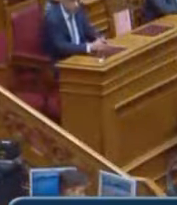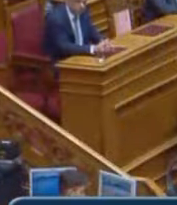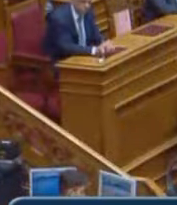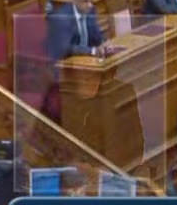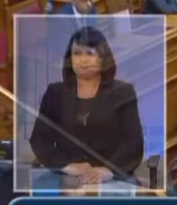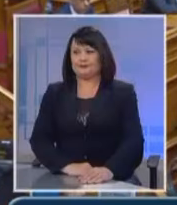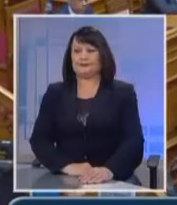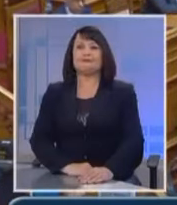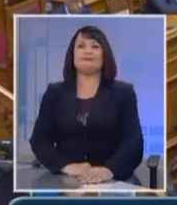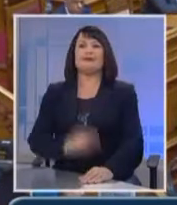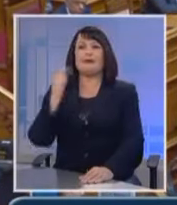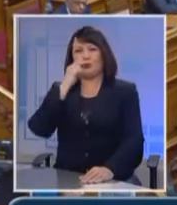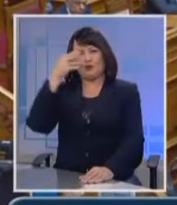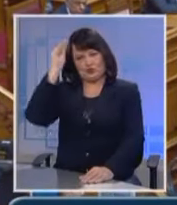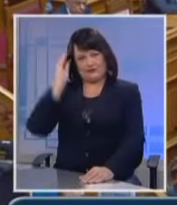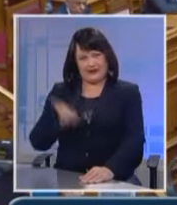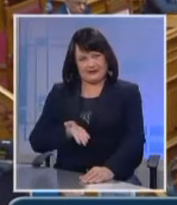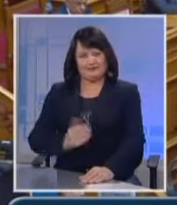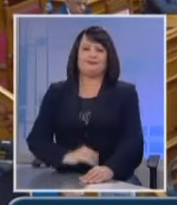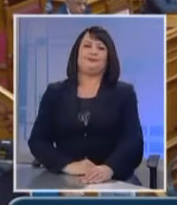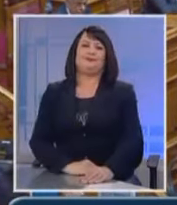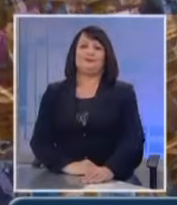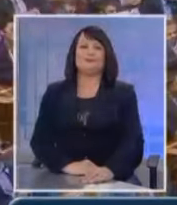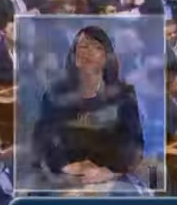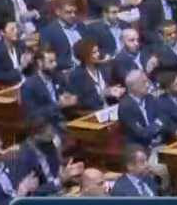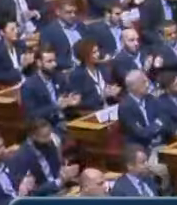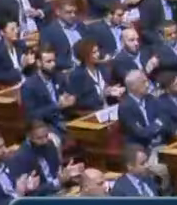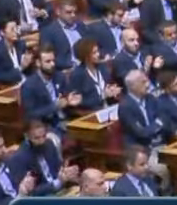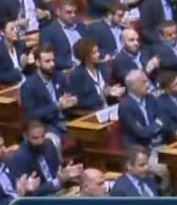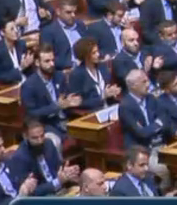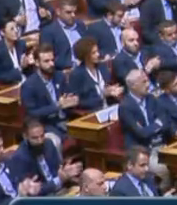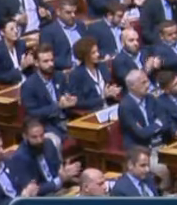Και ο Πρωθυπουργός κ. Αλέξης Τσίπρας.